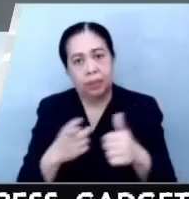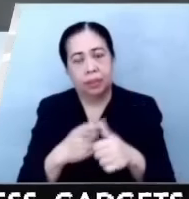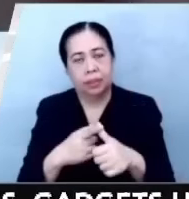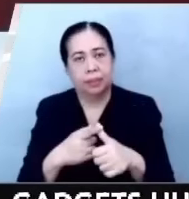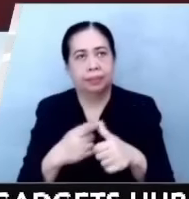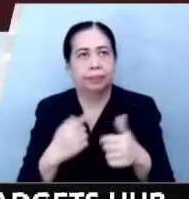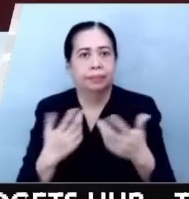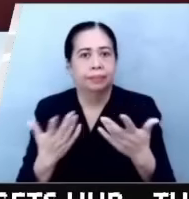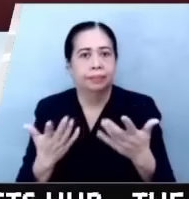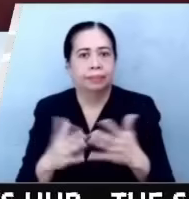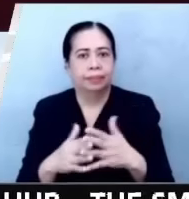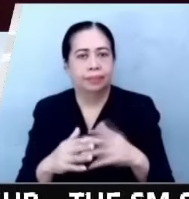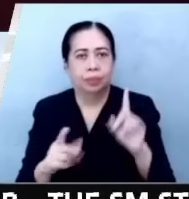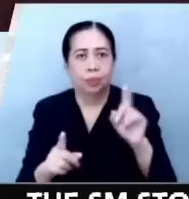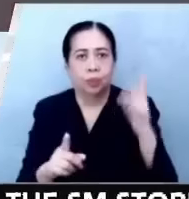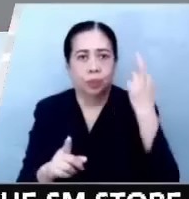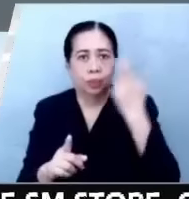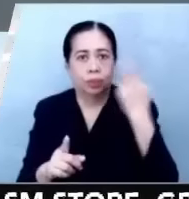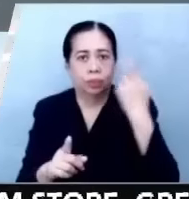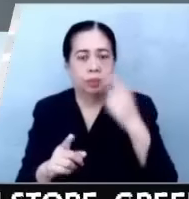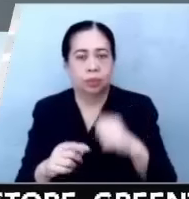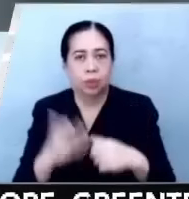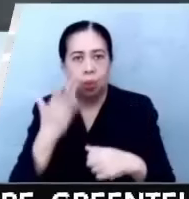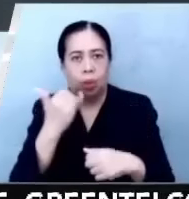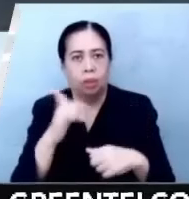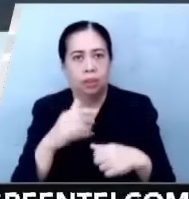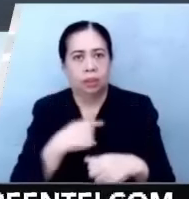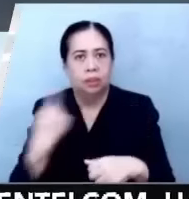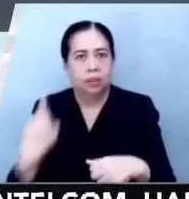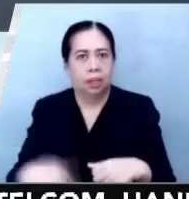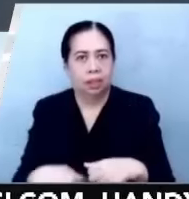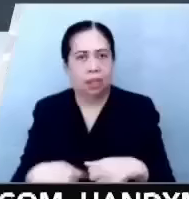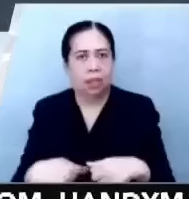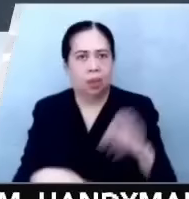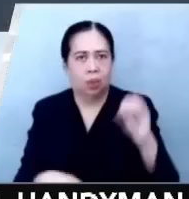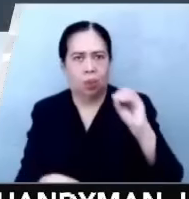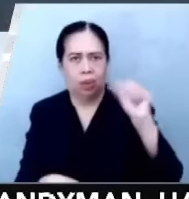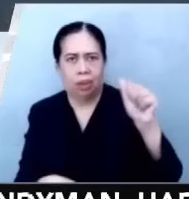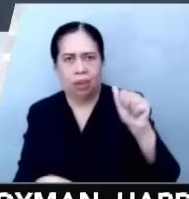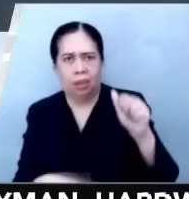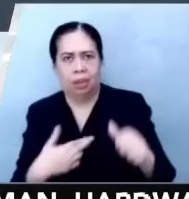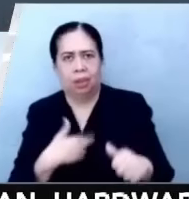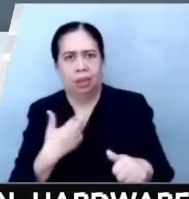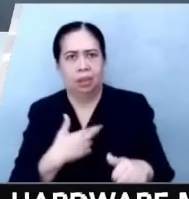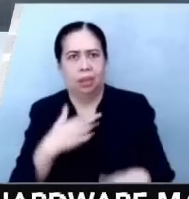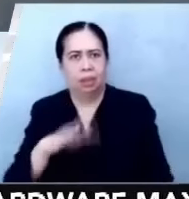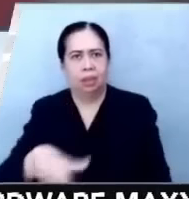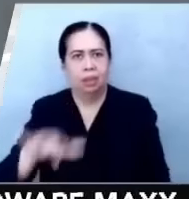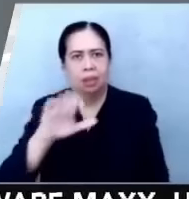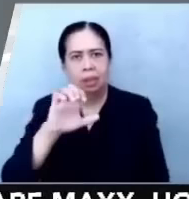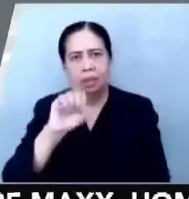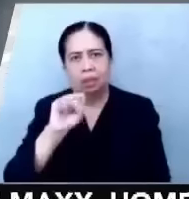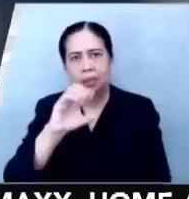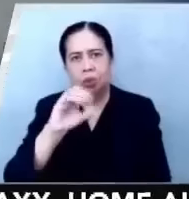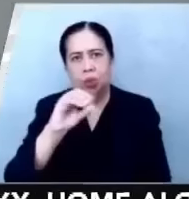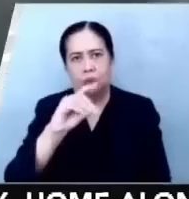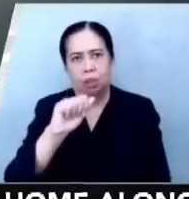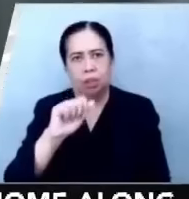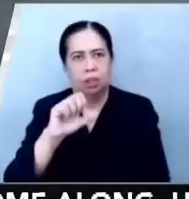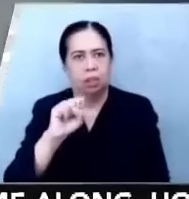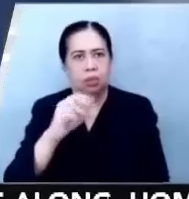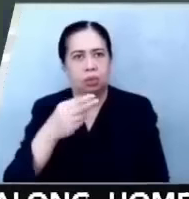pinaka-unot dulo lang naman ito, why China is overreacting ito sa Skoda Shoal. Kasi ito yung deployment